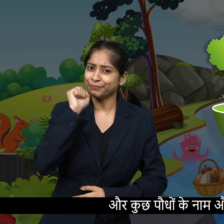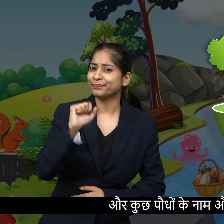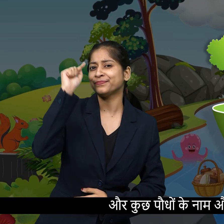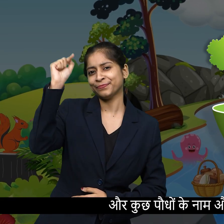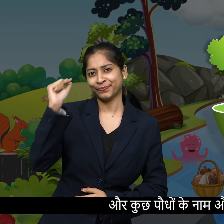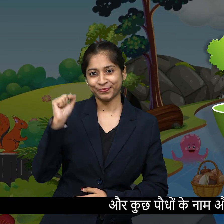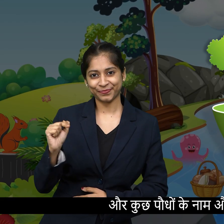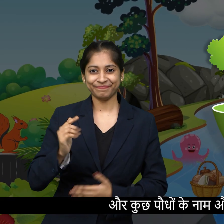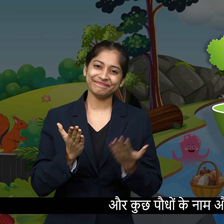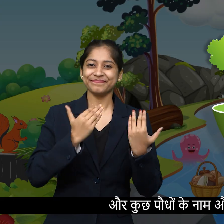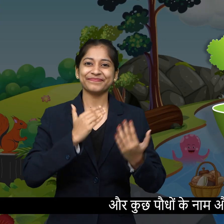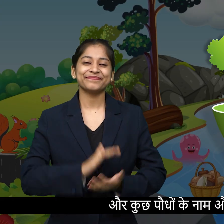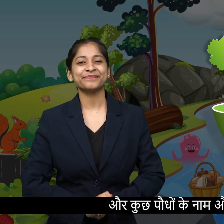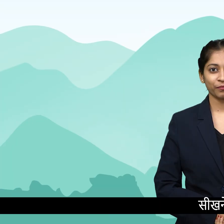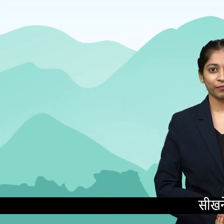सीखेंगे।